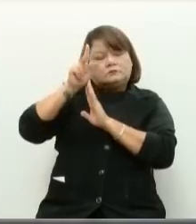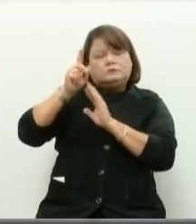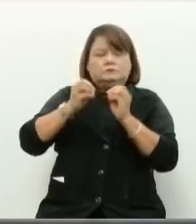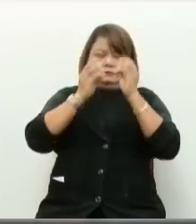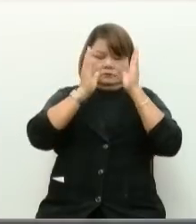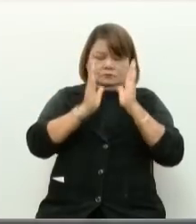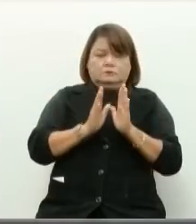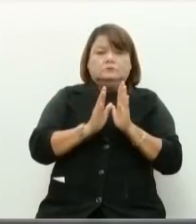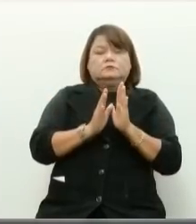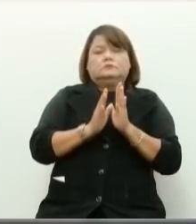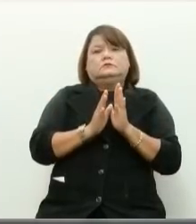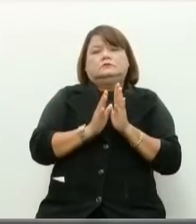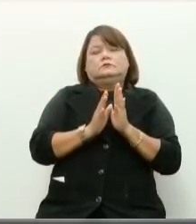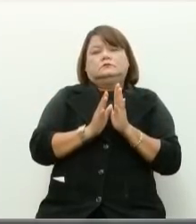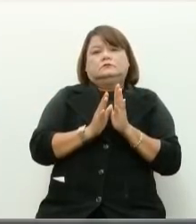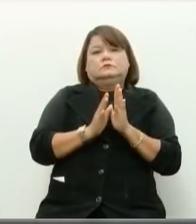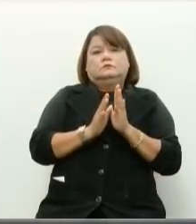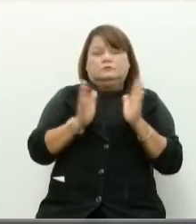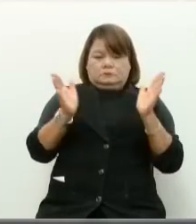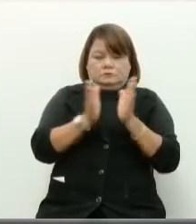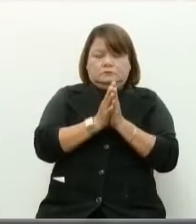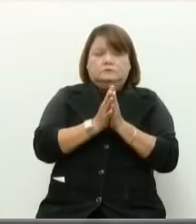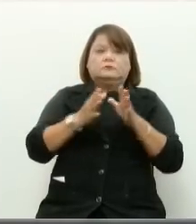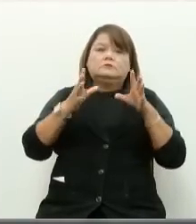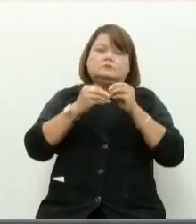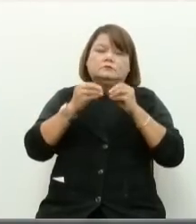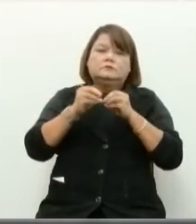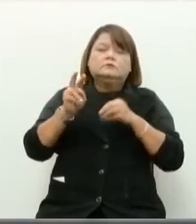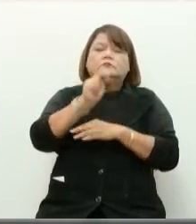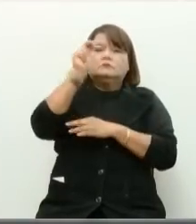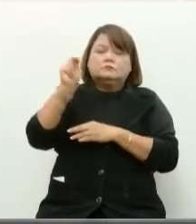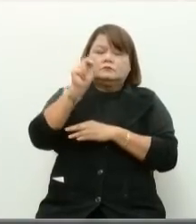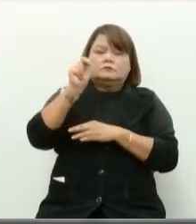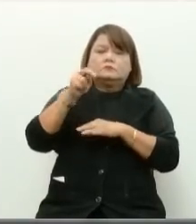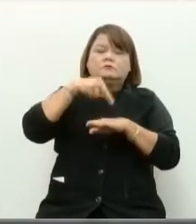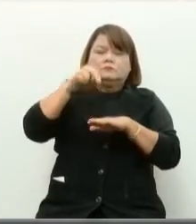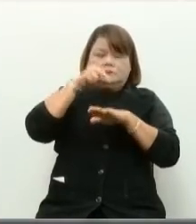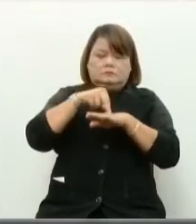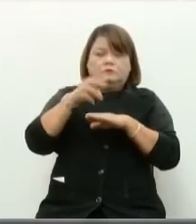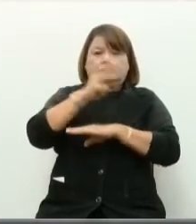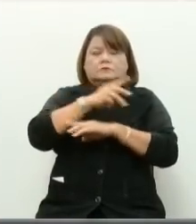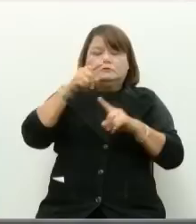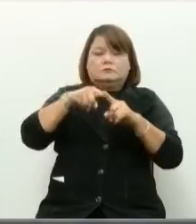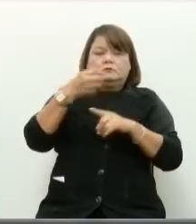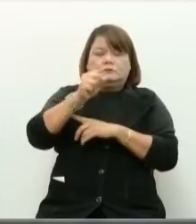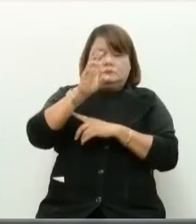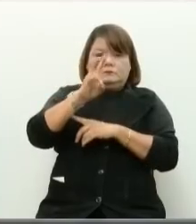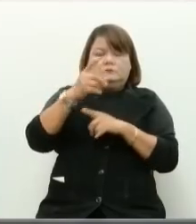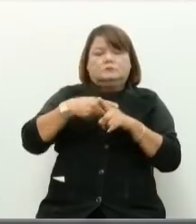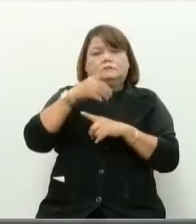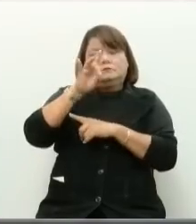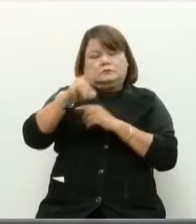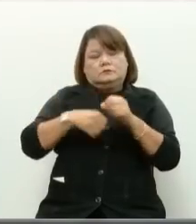ทางการศึกษาเนี่ยมาร่วมประชุมนานาชาตินะครับในวันที่17สิงหาคมพุทธศักราช